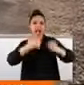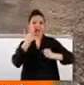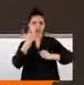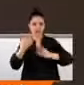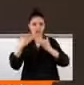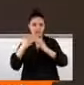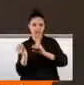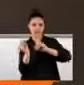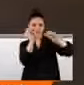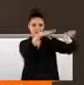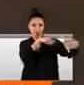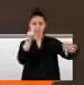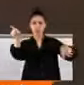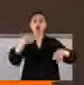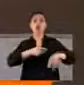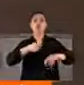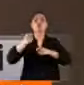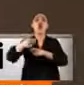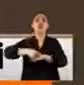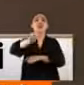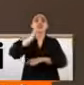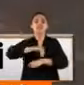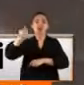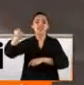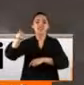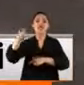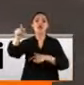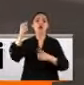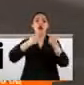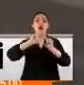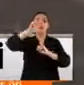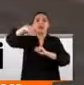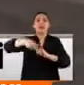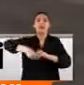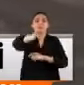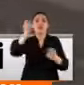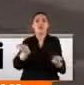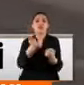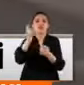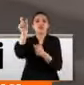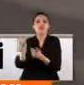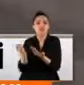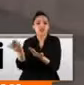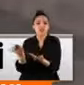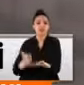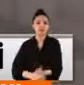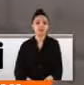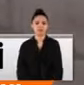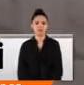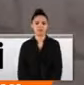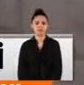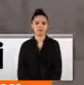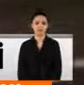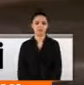o kaçırıldığını düşündü, araçtan inip kaçmaya çalıştı. Deyze sen niye gitmiyorsun arabayla? Başımı